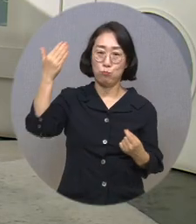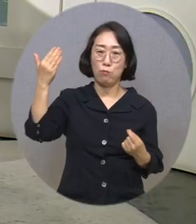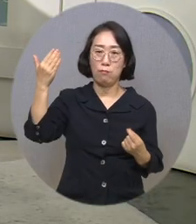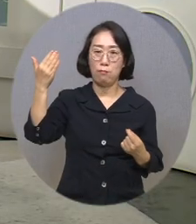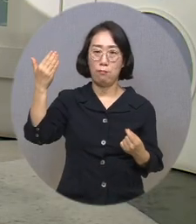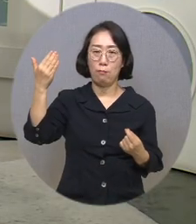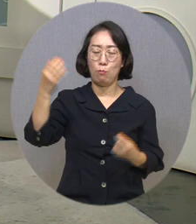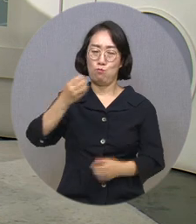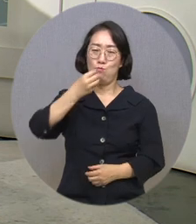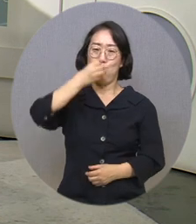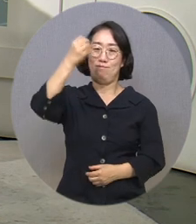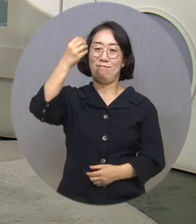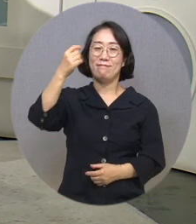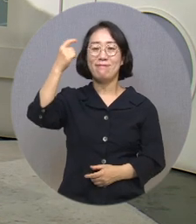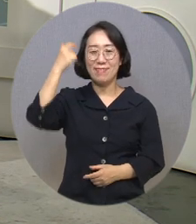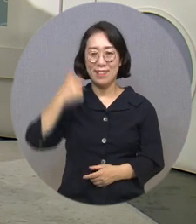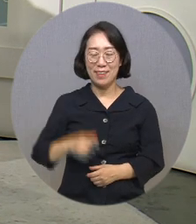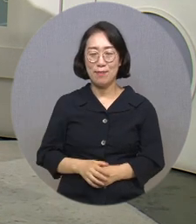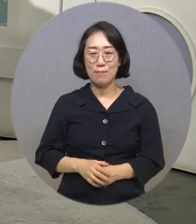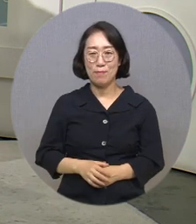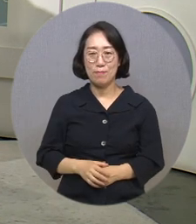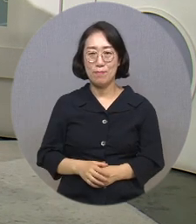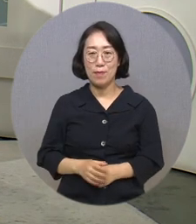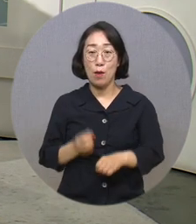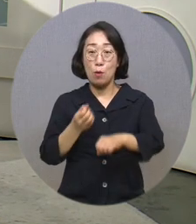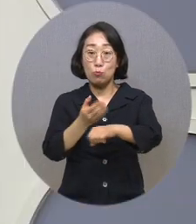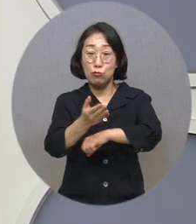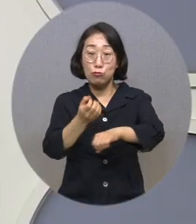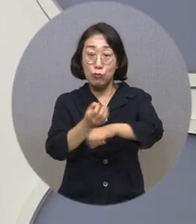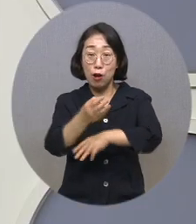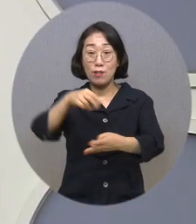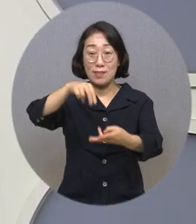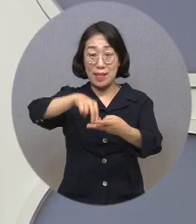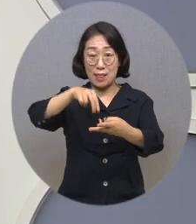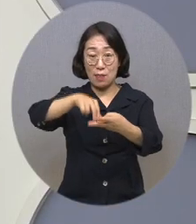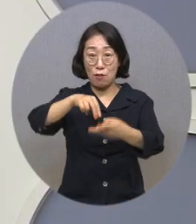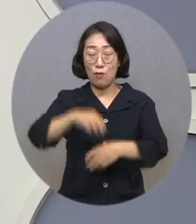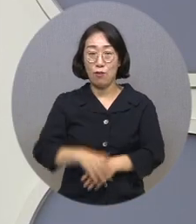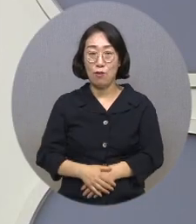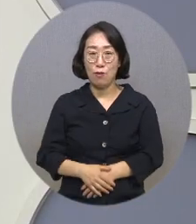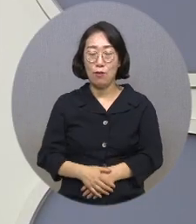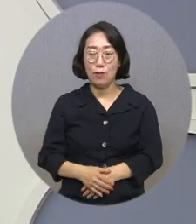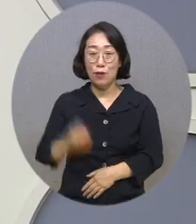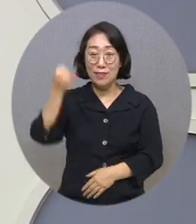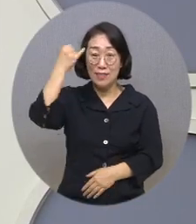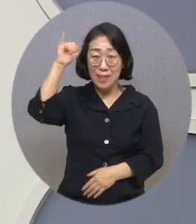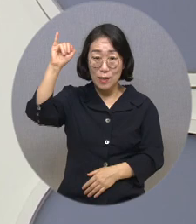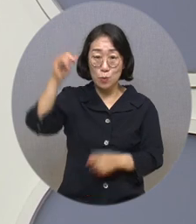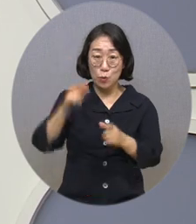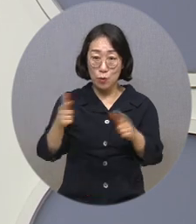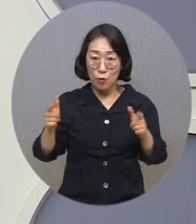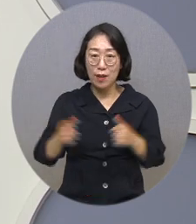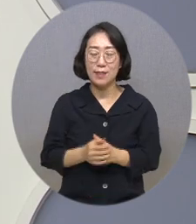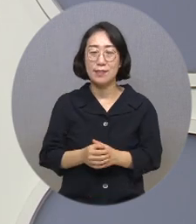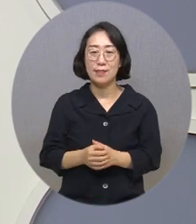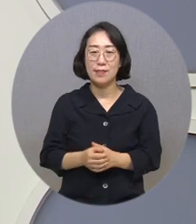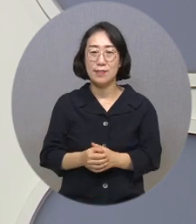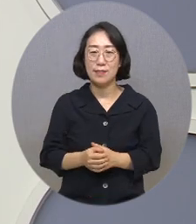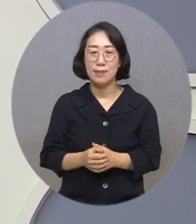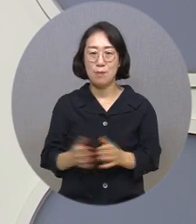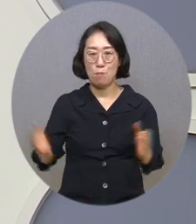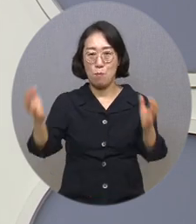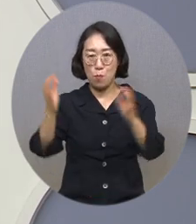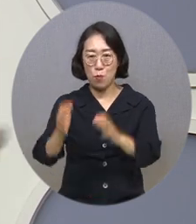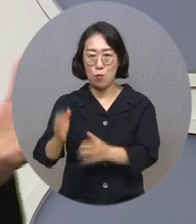그래가지고 그 무역센터에서 막 그때 그 우리 창의성, 창조성 개발 이 세미나를 막 어마어마하게 막